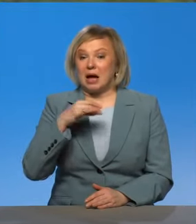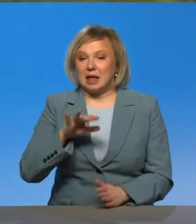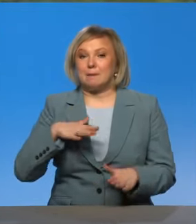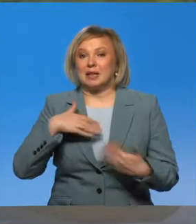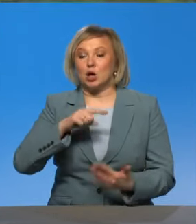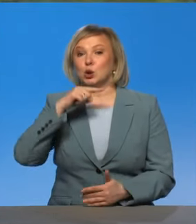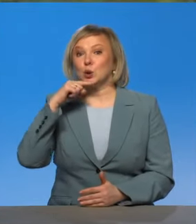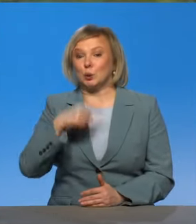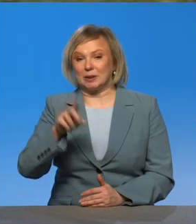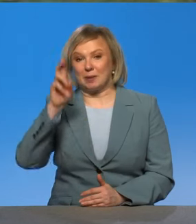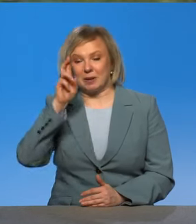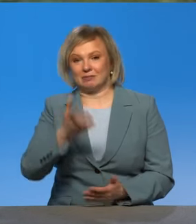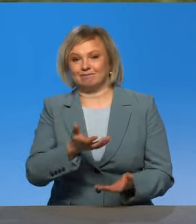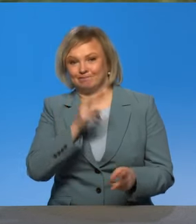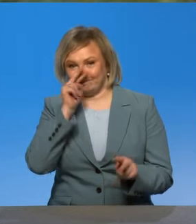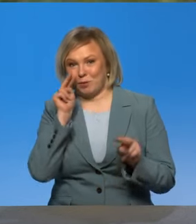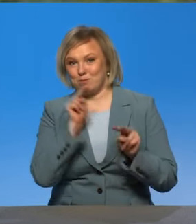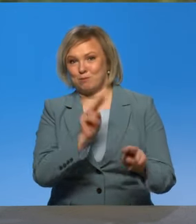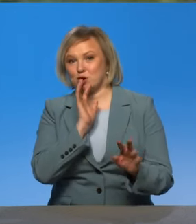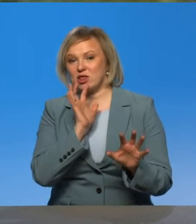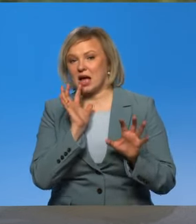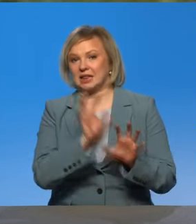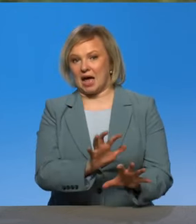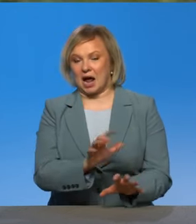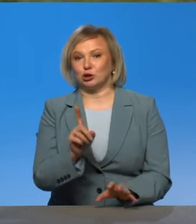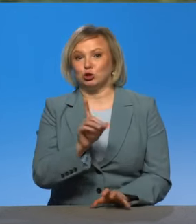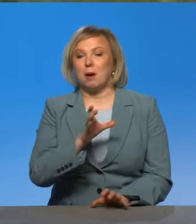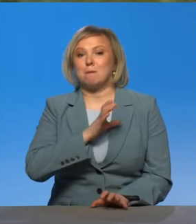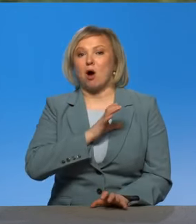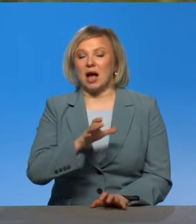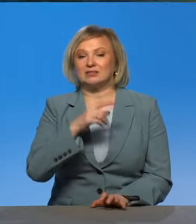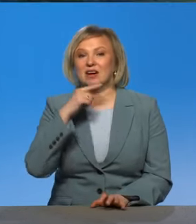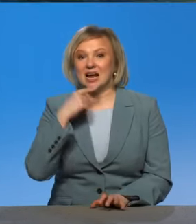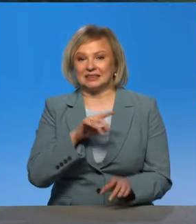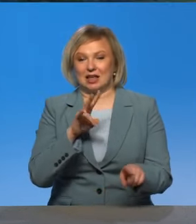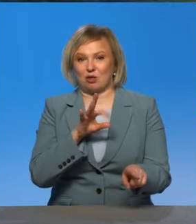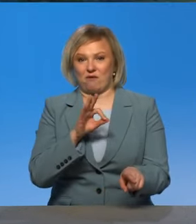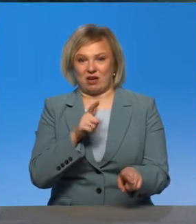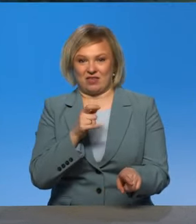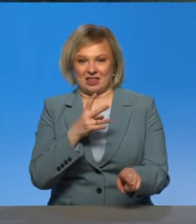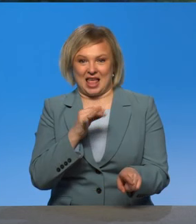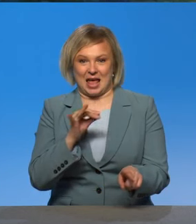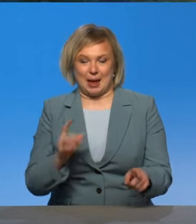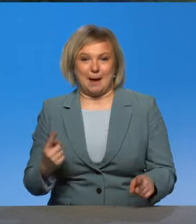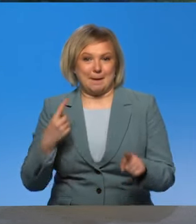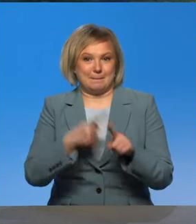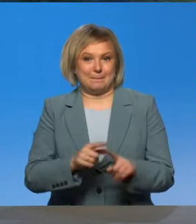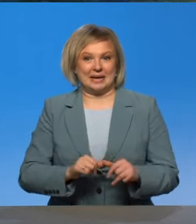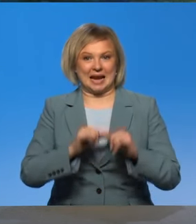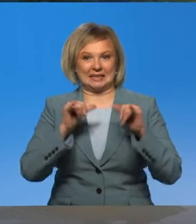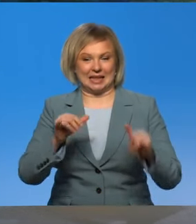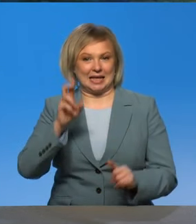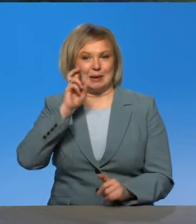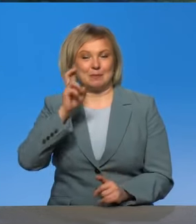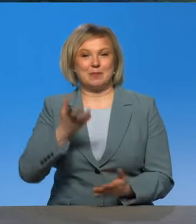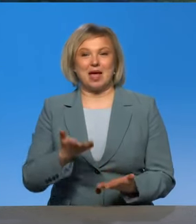императорам взять под протекторат эти племена. Чтобы богатство России Новой Гвинеи прирастало. Приросла, да. Другая империя, тоже с его